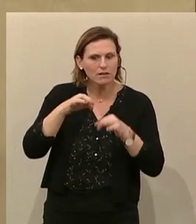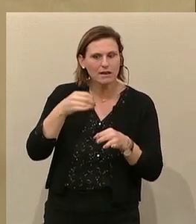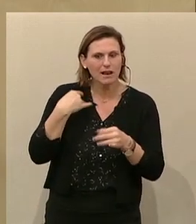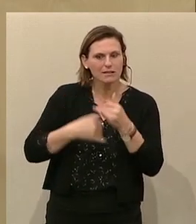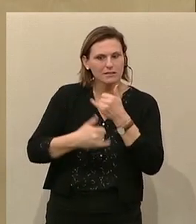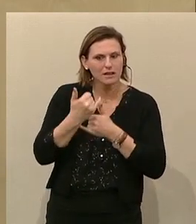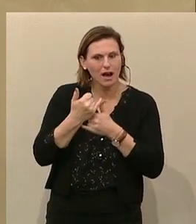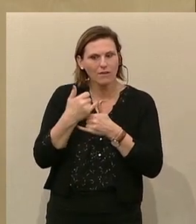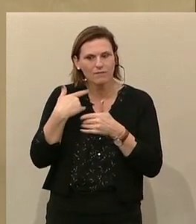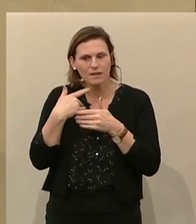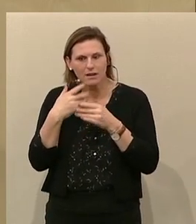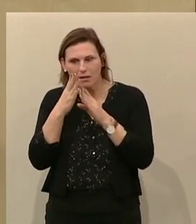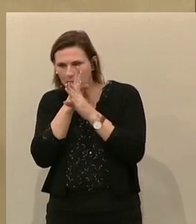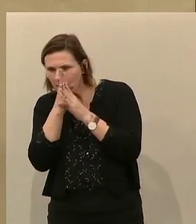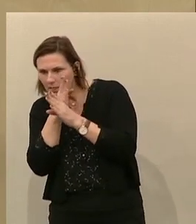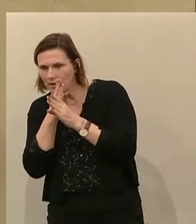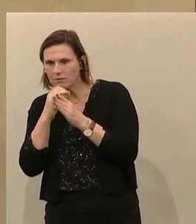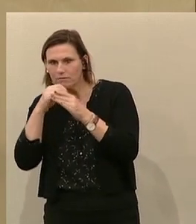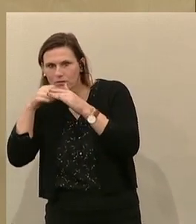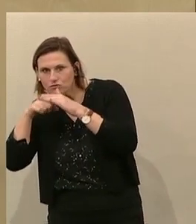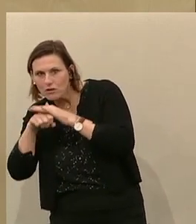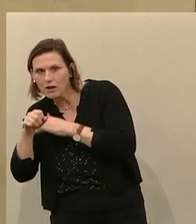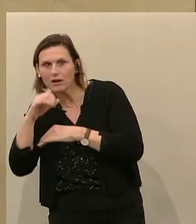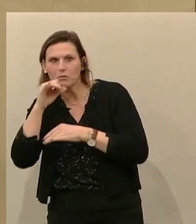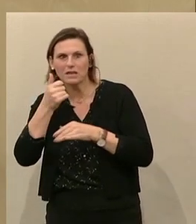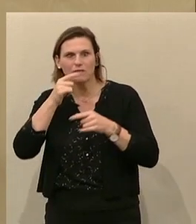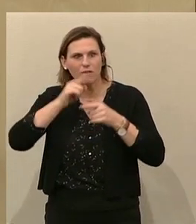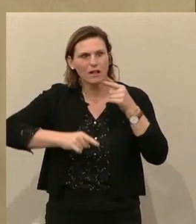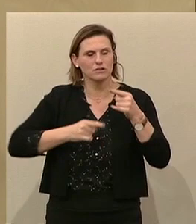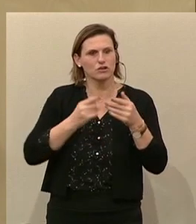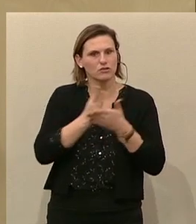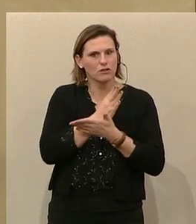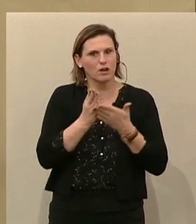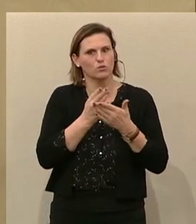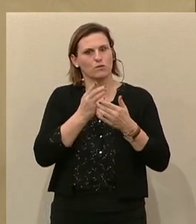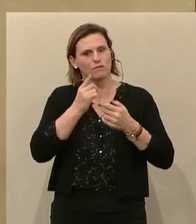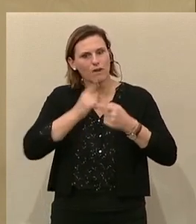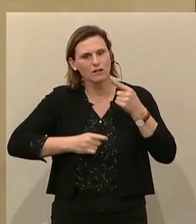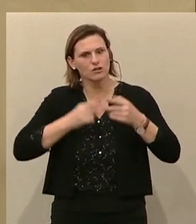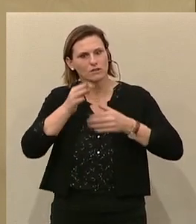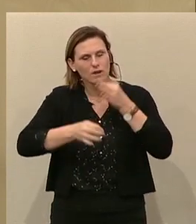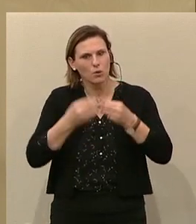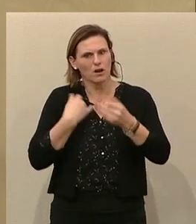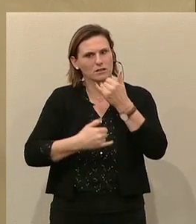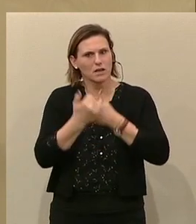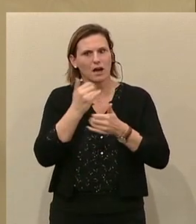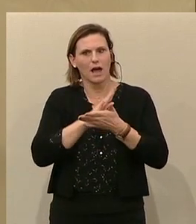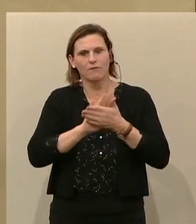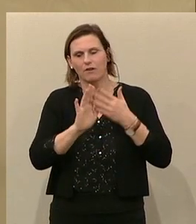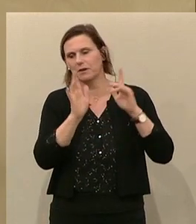weiterhin verfolgt. Es wird nicht gelingen, wenn man Fehlentscheidungen und Fehlentwicklungen der letzten Jahre auf europäischer Ebene einfach